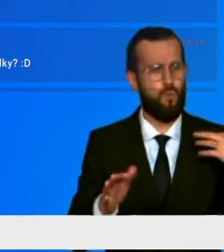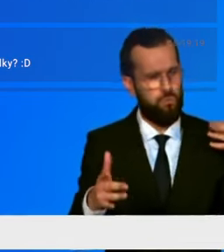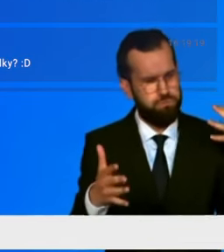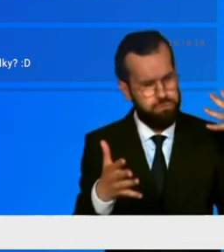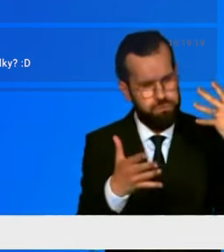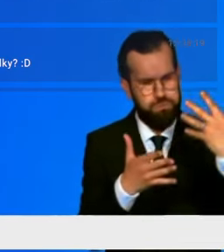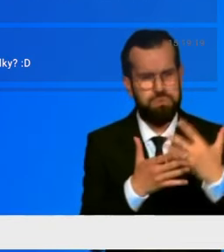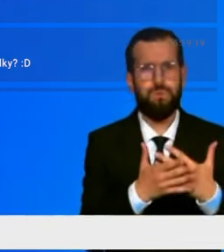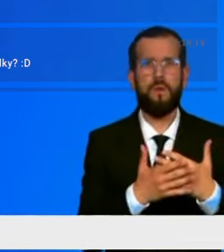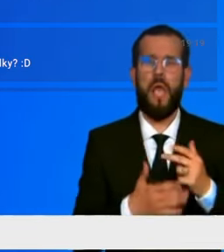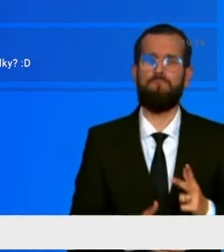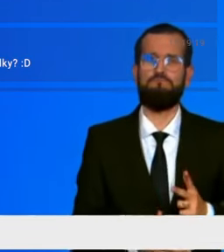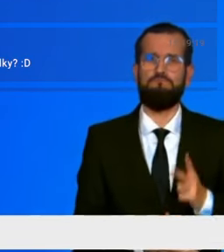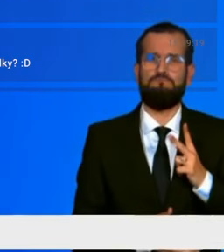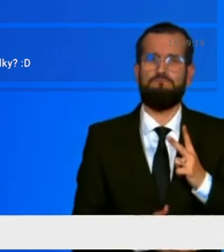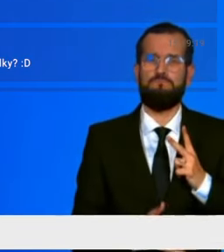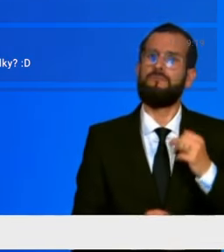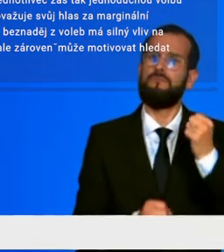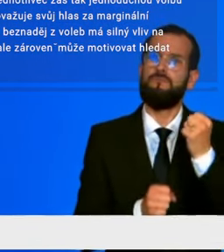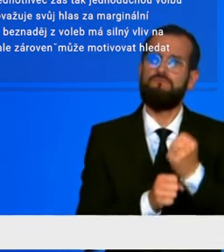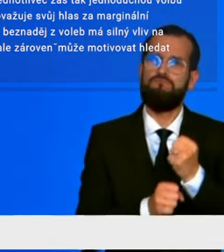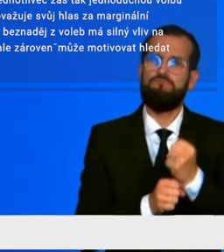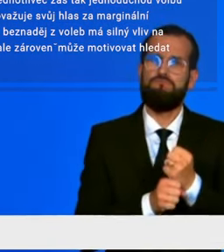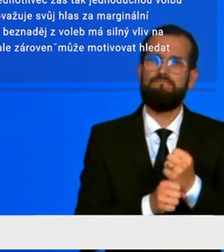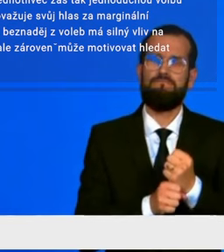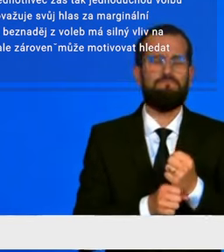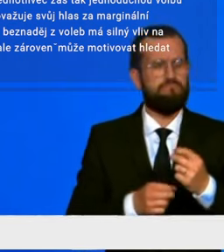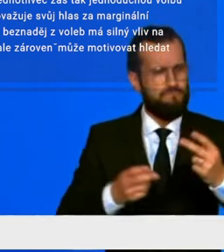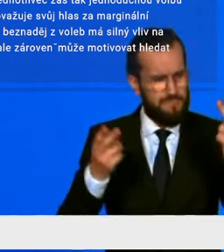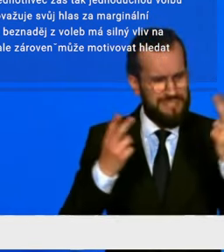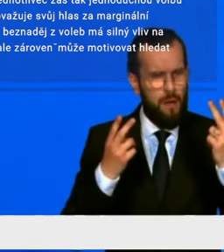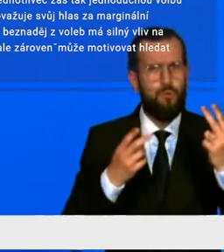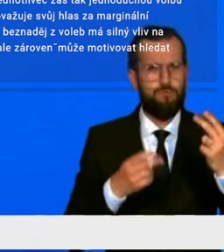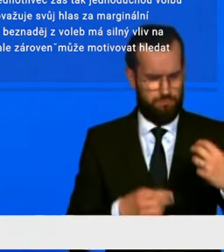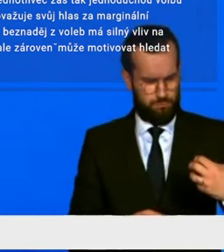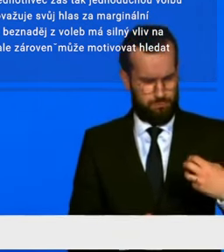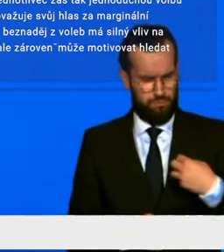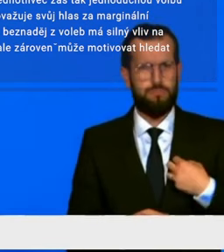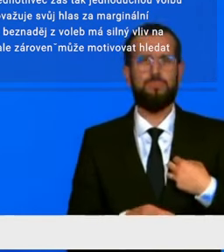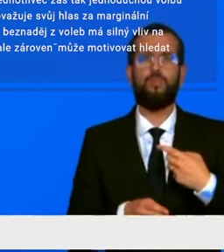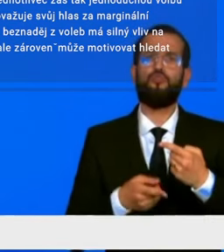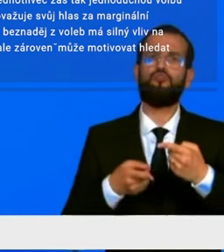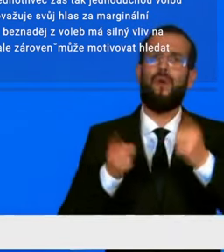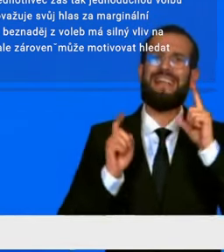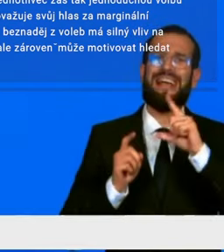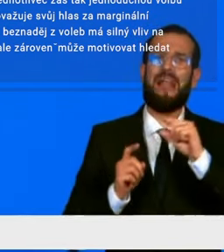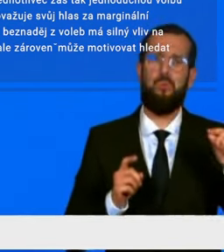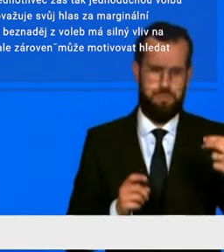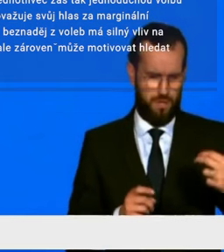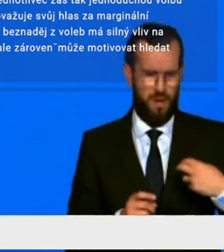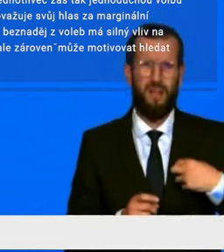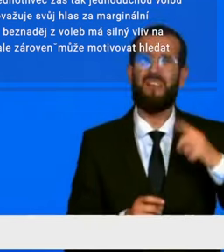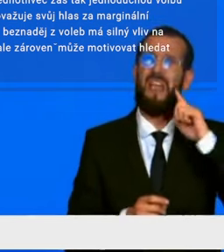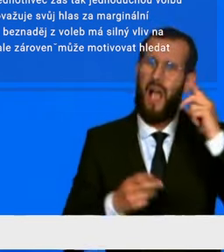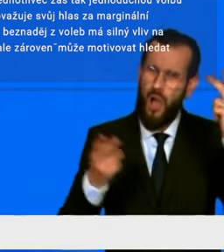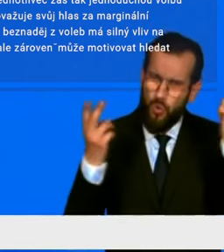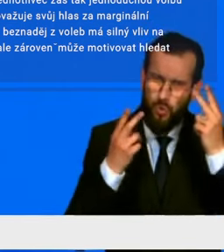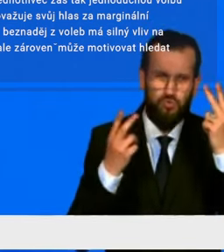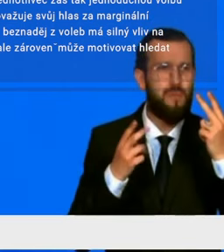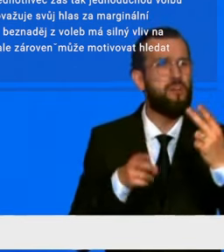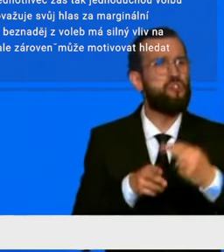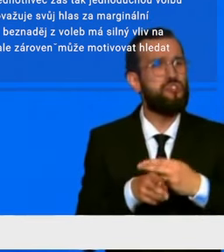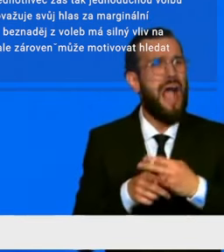s hrdosťou niesol vlastne na mojej hrudi eh štátny znak eh Slovenskej republiky a viem čo sú národno štátne záujmy